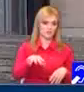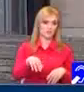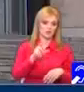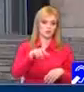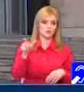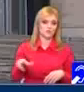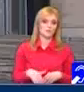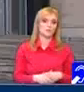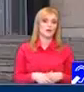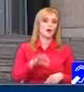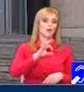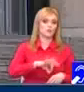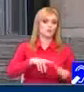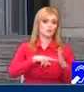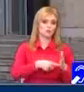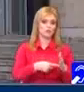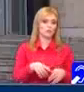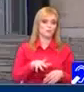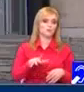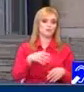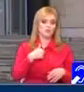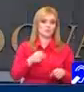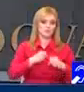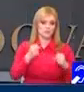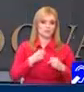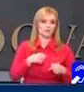inițiative folosind în acest scop toate modalitățile legale.